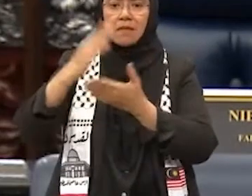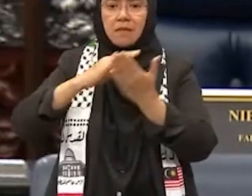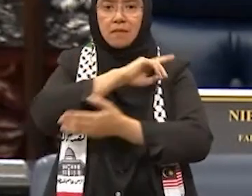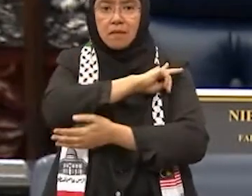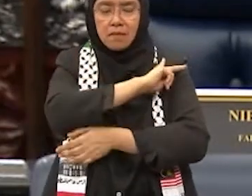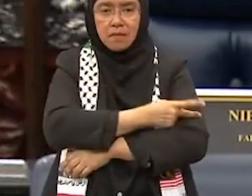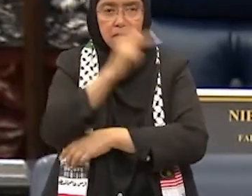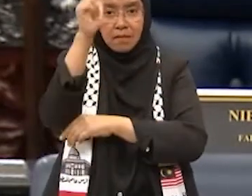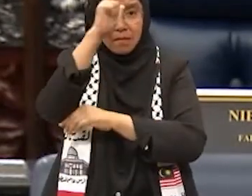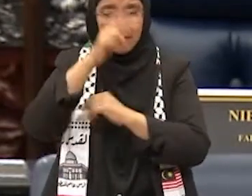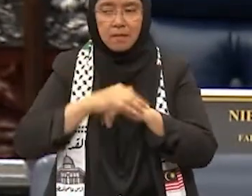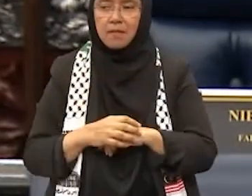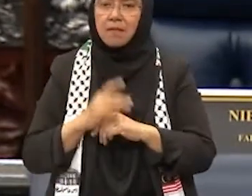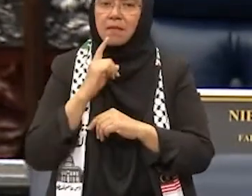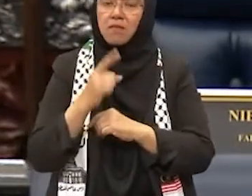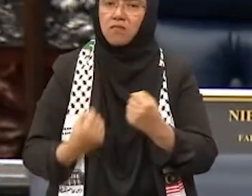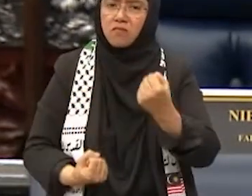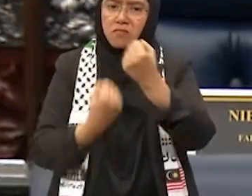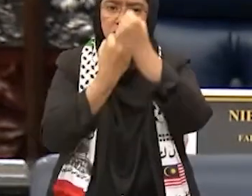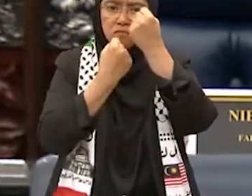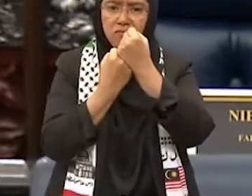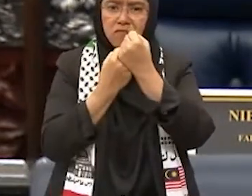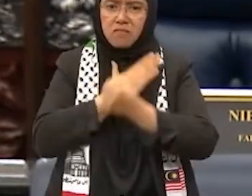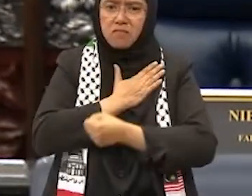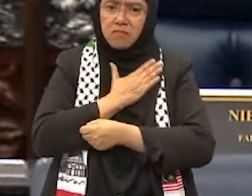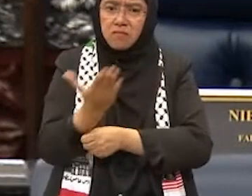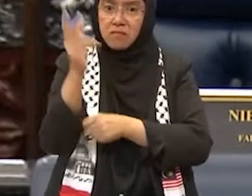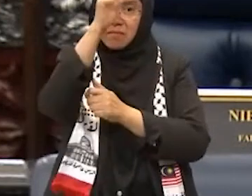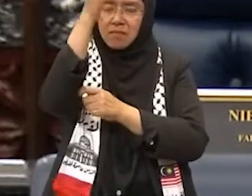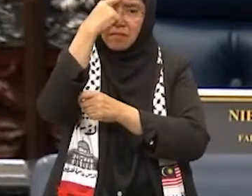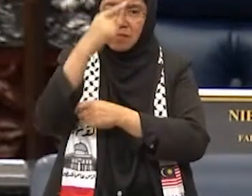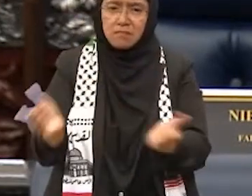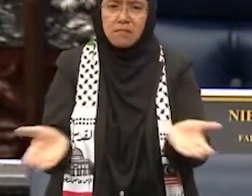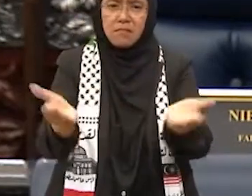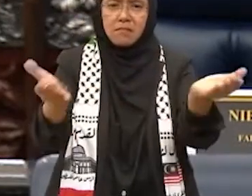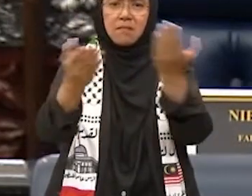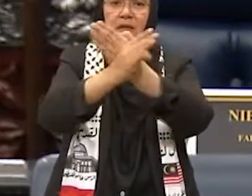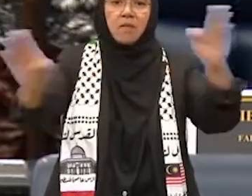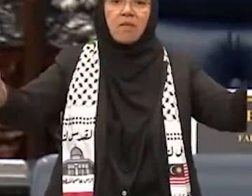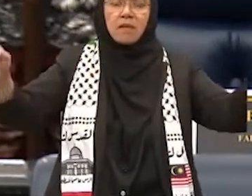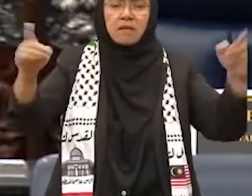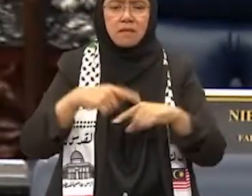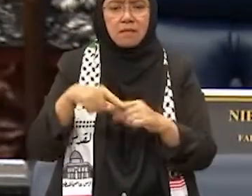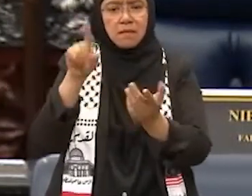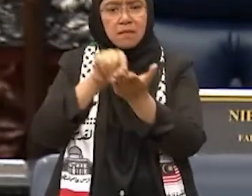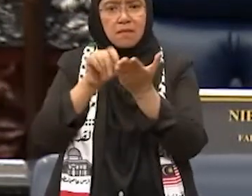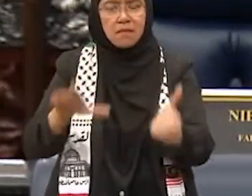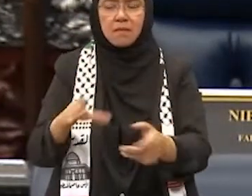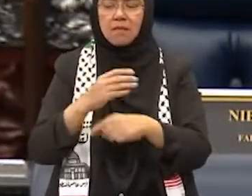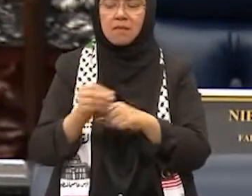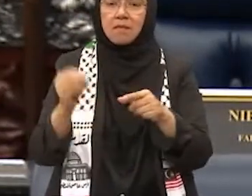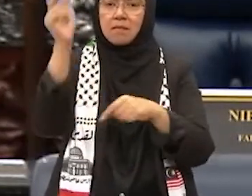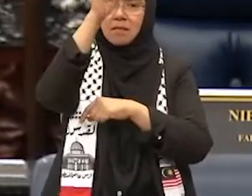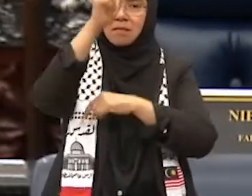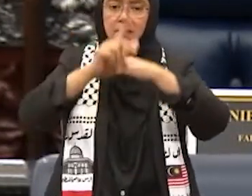meningkatkan kebebasan media di negara ini serta membantu pengamal media menangani cabaran yang dihadapi kerajaan secara dasarnya telah